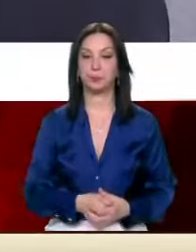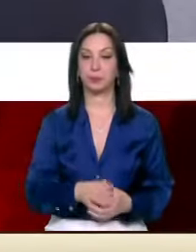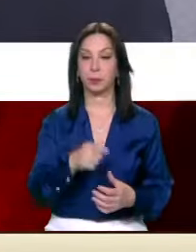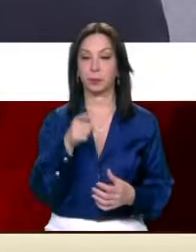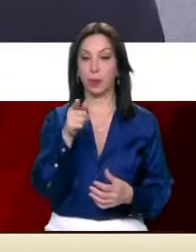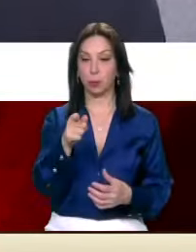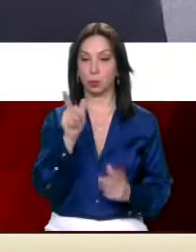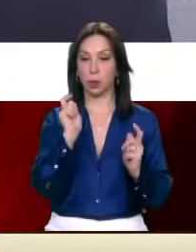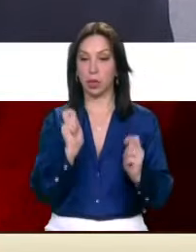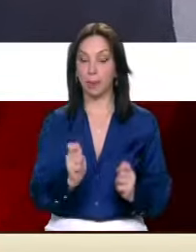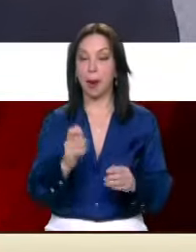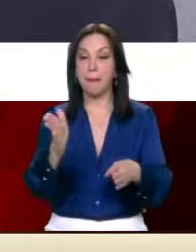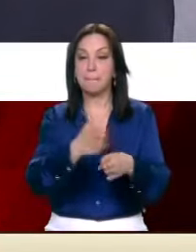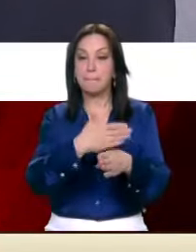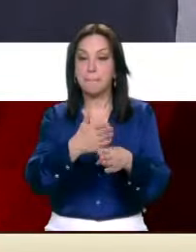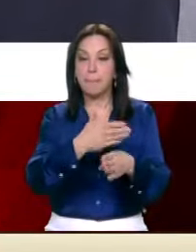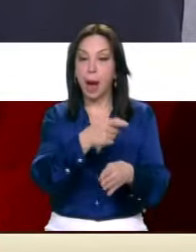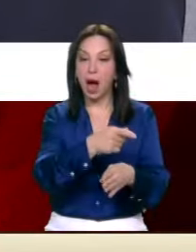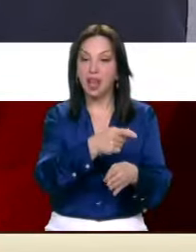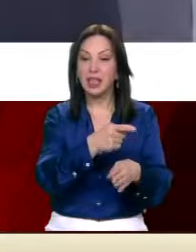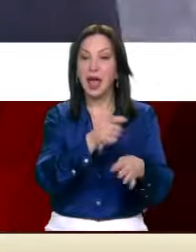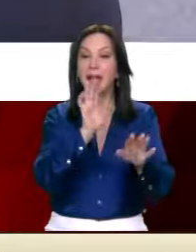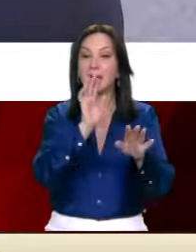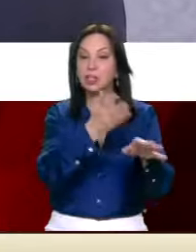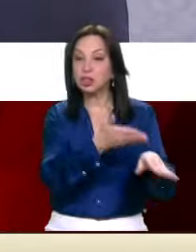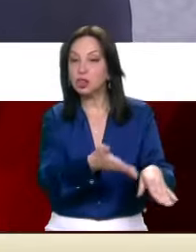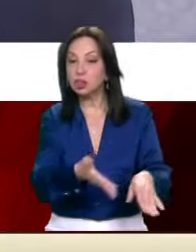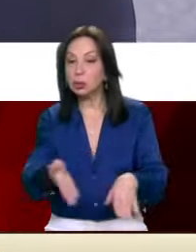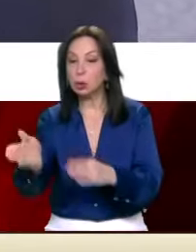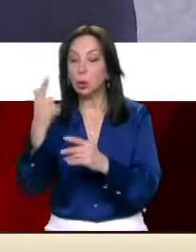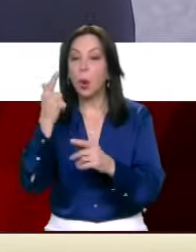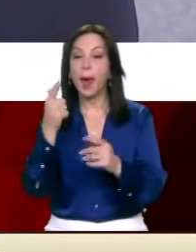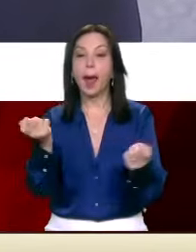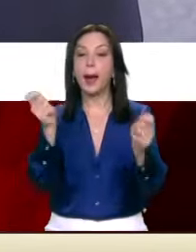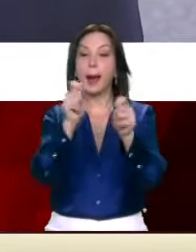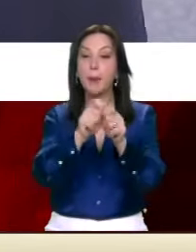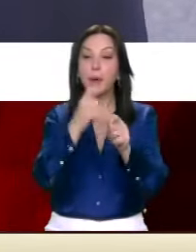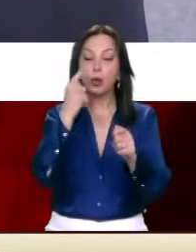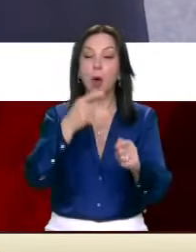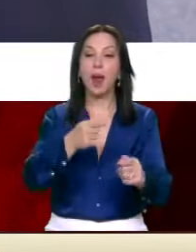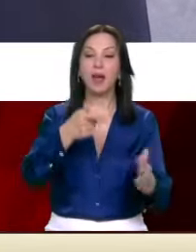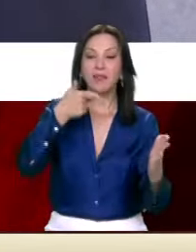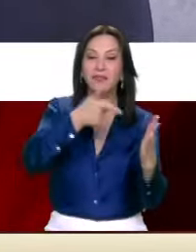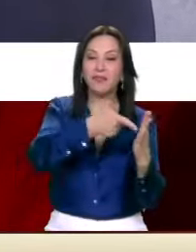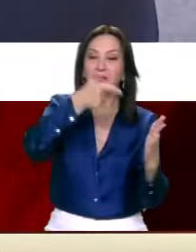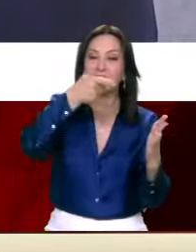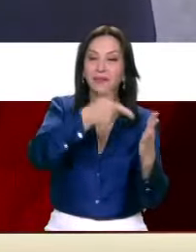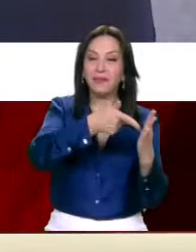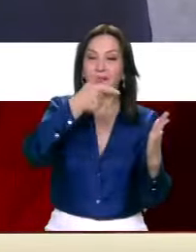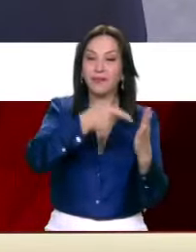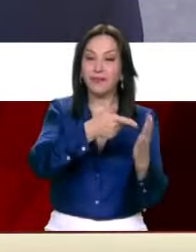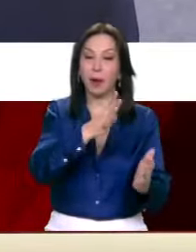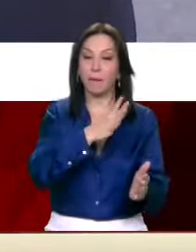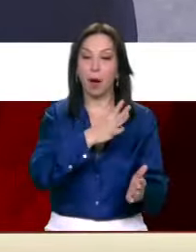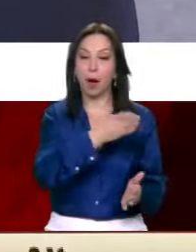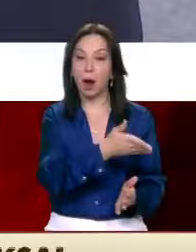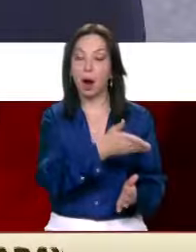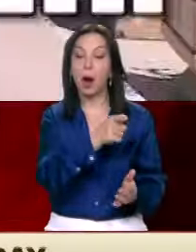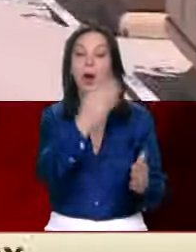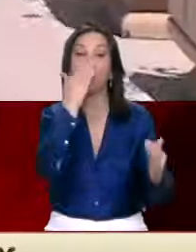İşlemi yaparken malları çıkışa doğru yığmışlar. Kapalı mekanlarda kaynak yapabilmenin bazı standartları var. Bu